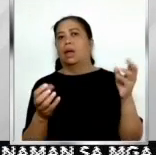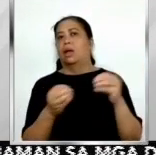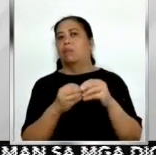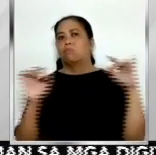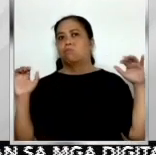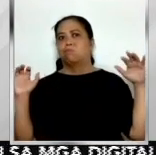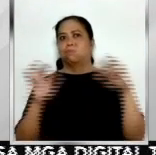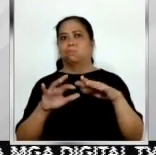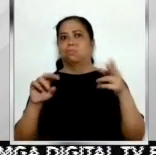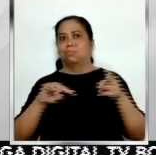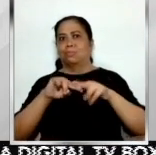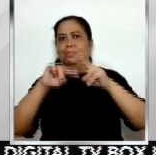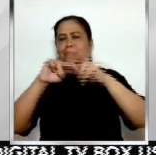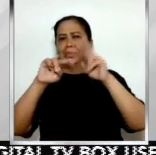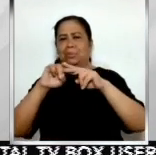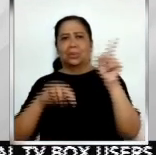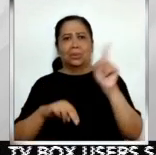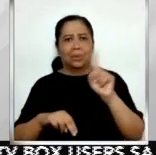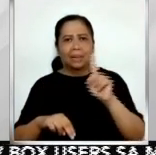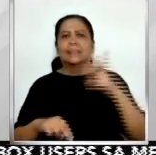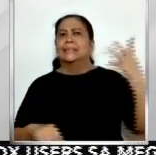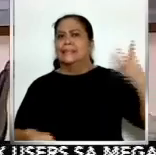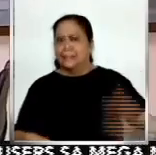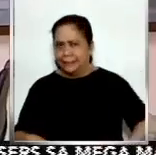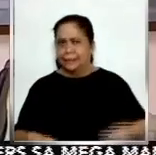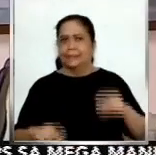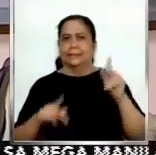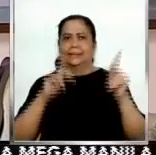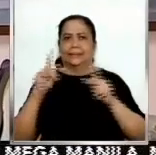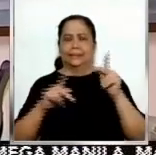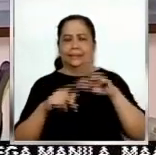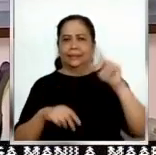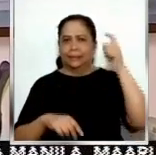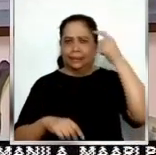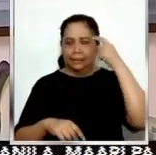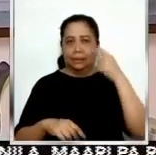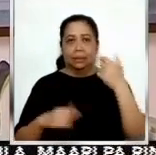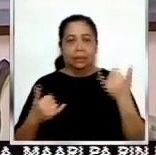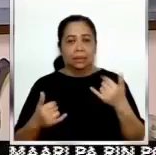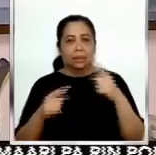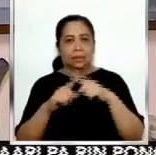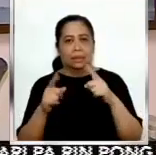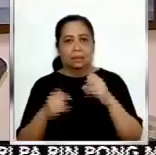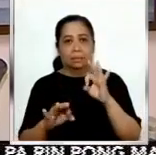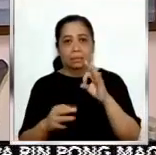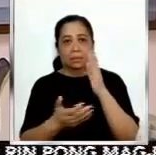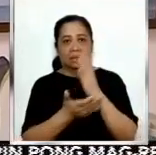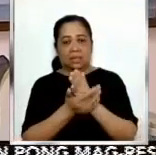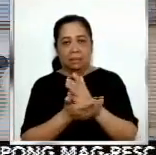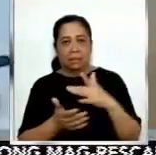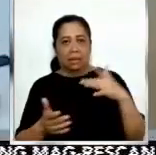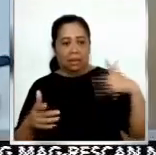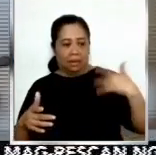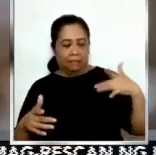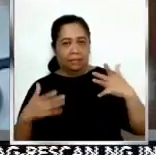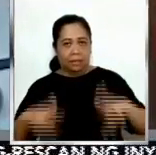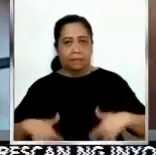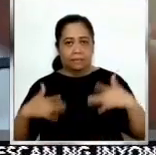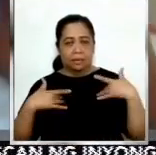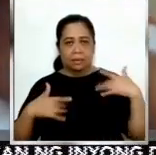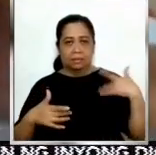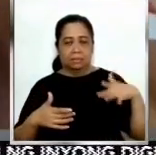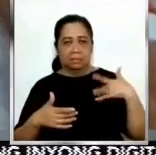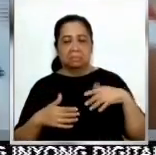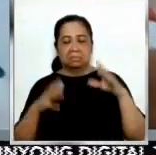at dadagsa umano ang mga korap na gawain. Sa puntong pagtitigil ng lifestyle check, sang-ayon ng Presidential